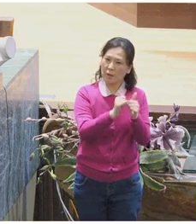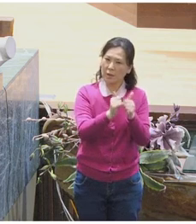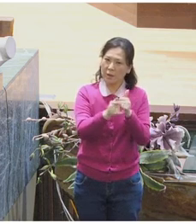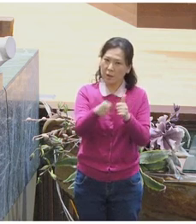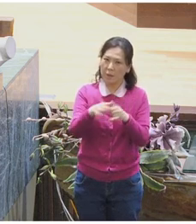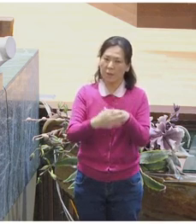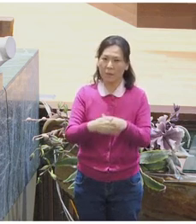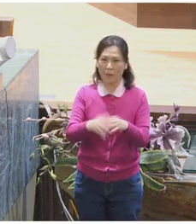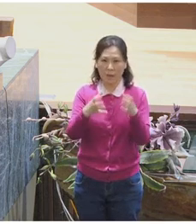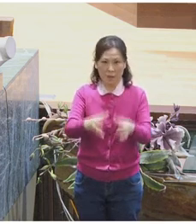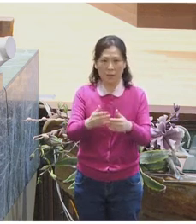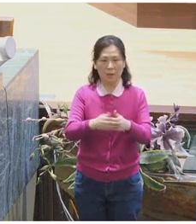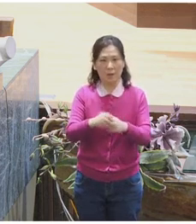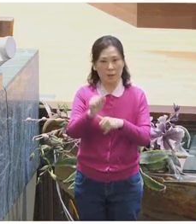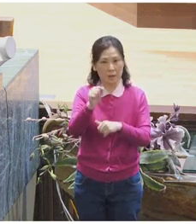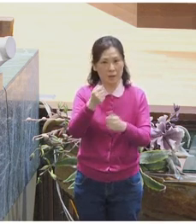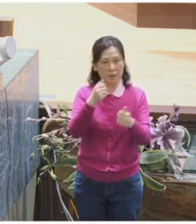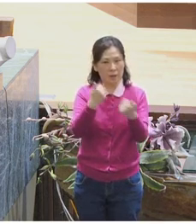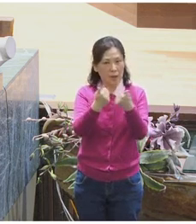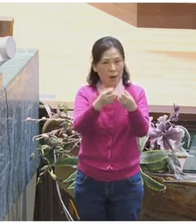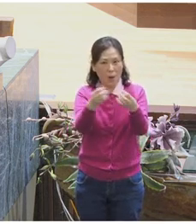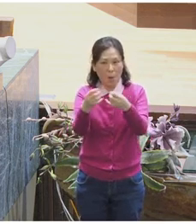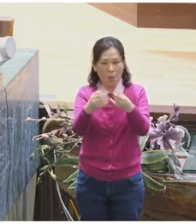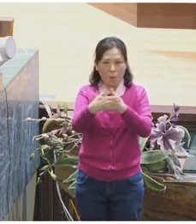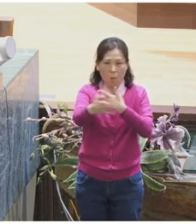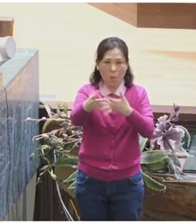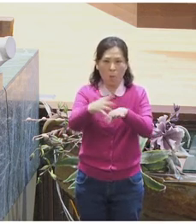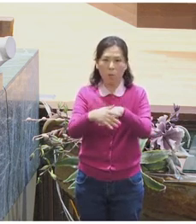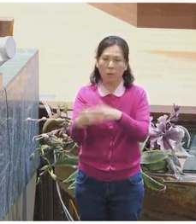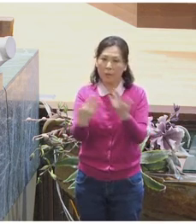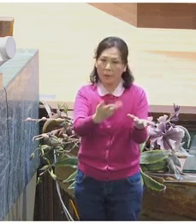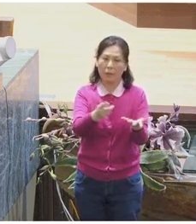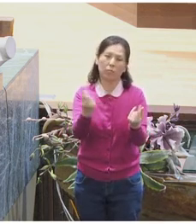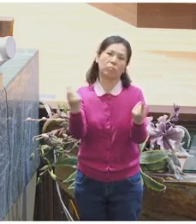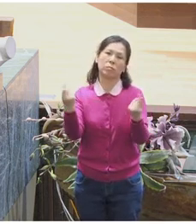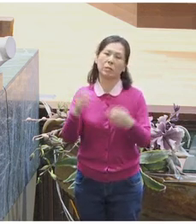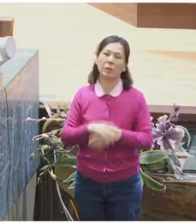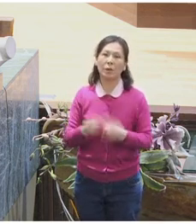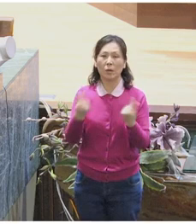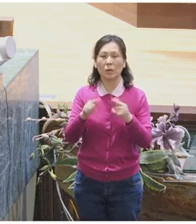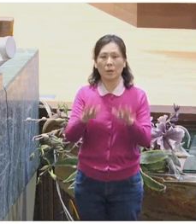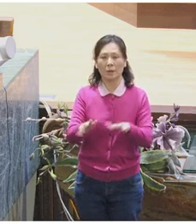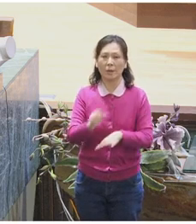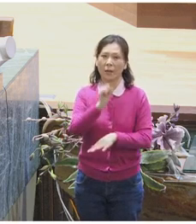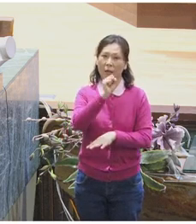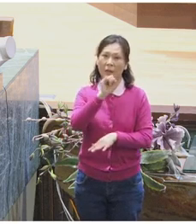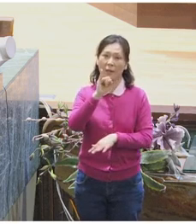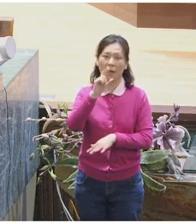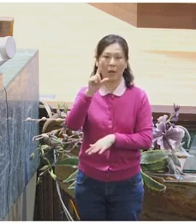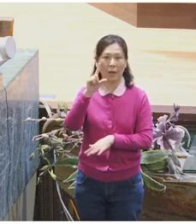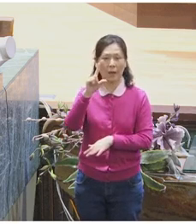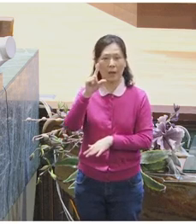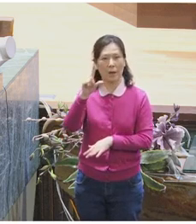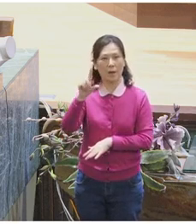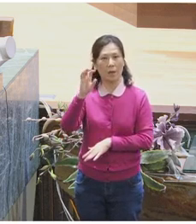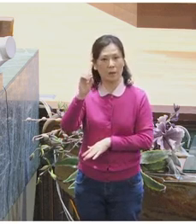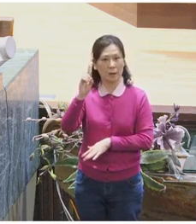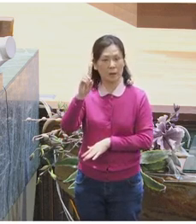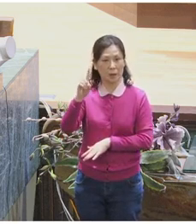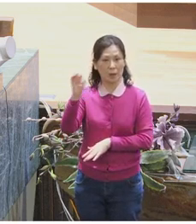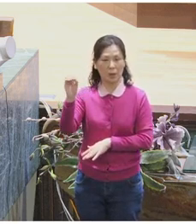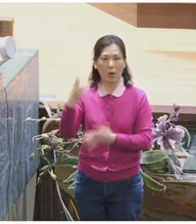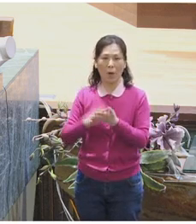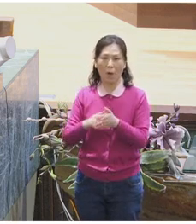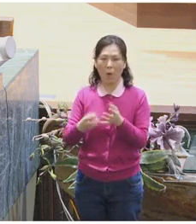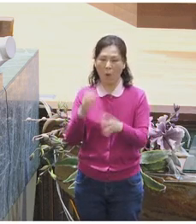定议程，针对市民社会设定的议程给出交代。就像我们现在 Slido 因为有这么多票，那然后主持人行使了主